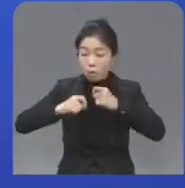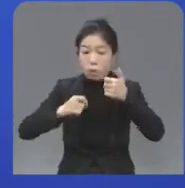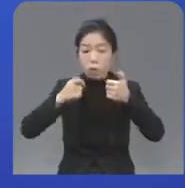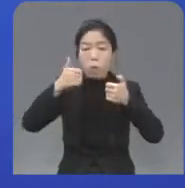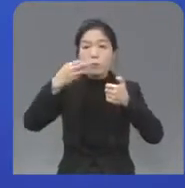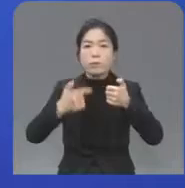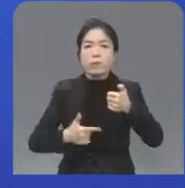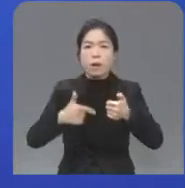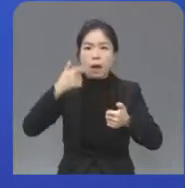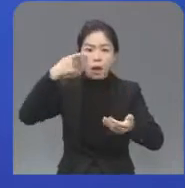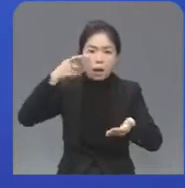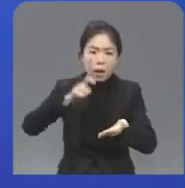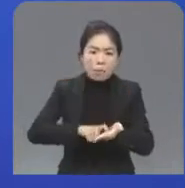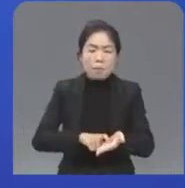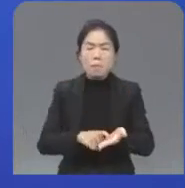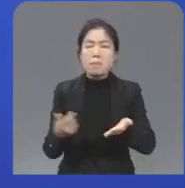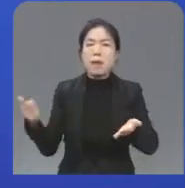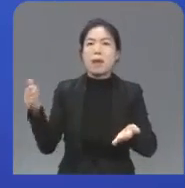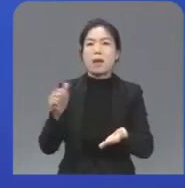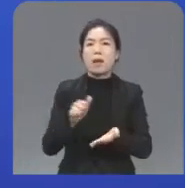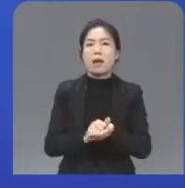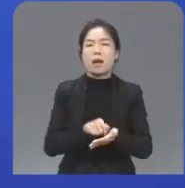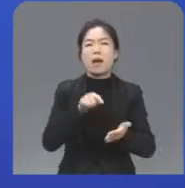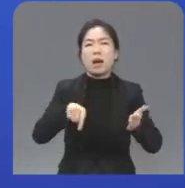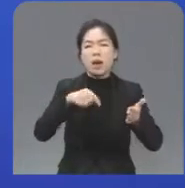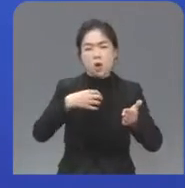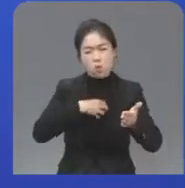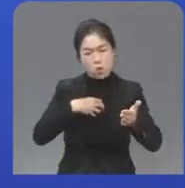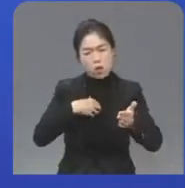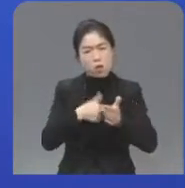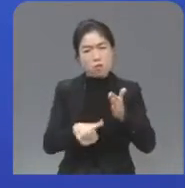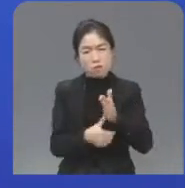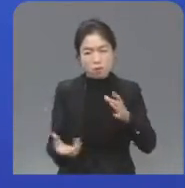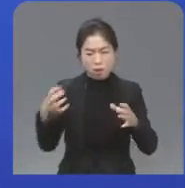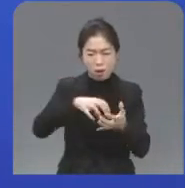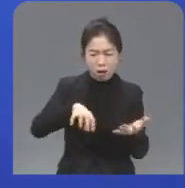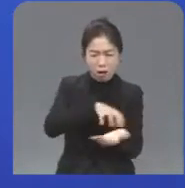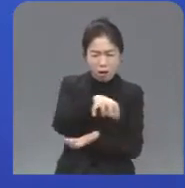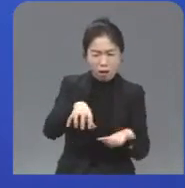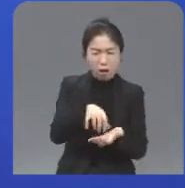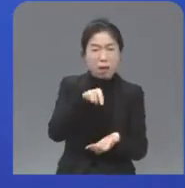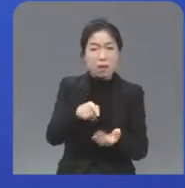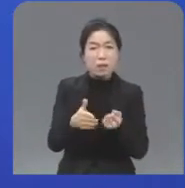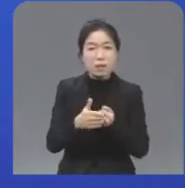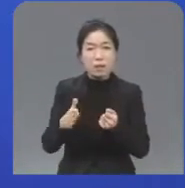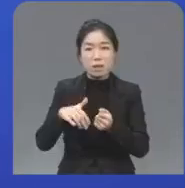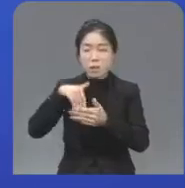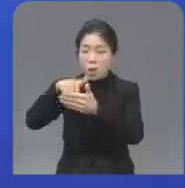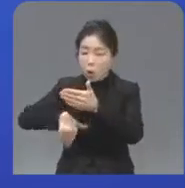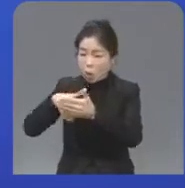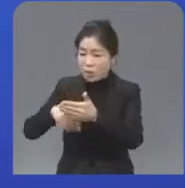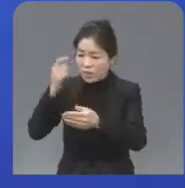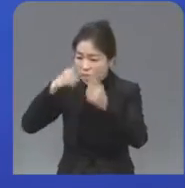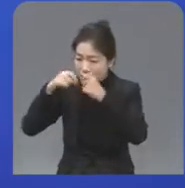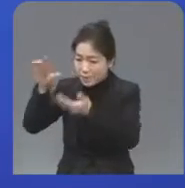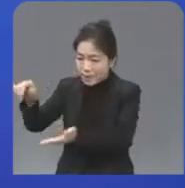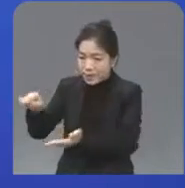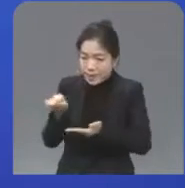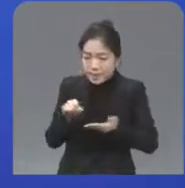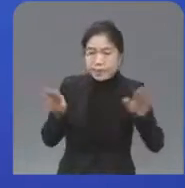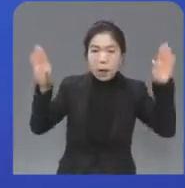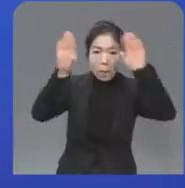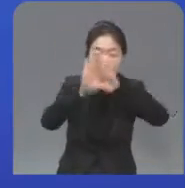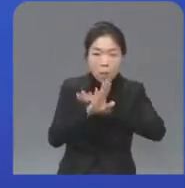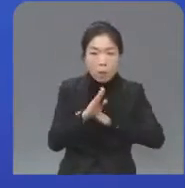발견됐습니다. 폐기물에는 발암물질이 함유된 페아스콘까지 섞여 있었는데요. 공사장에서 나온 쓰레기를 야간에